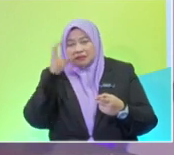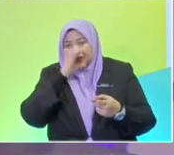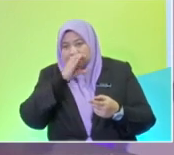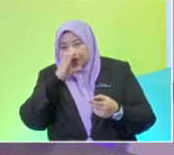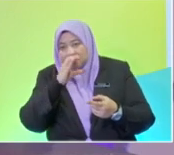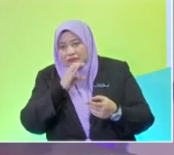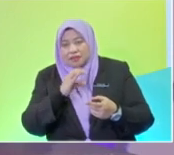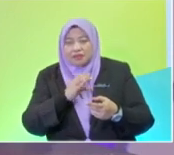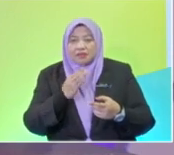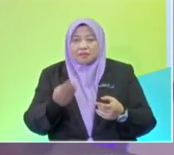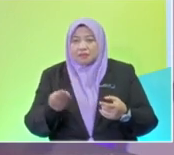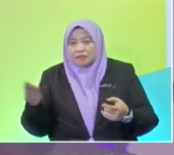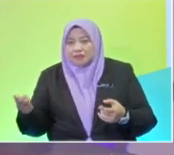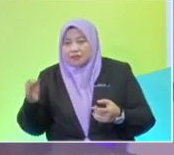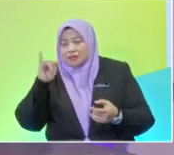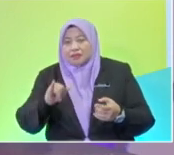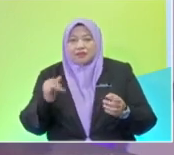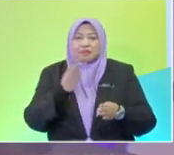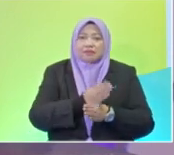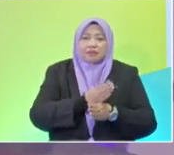benda yang sebenarnya